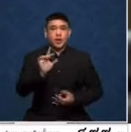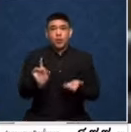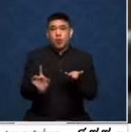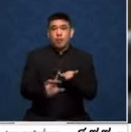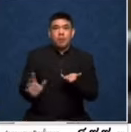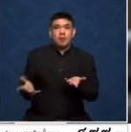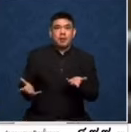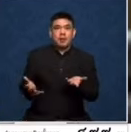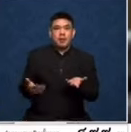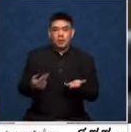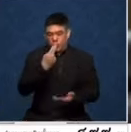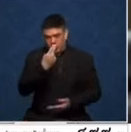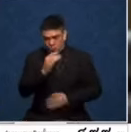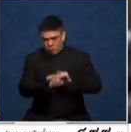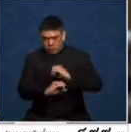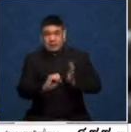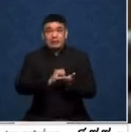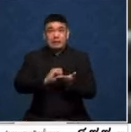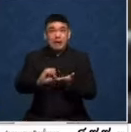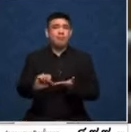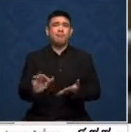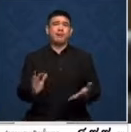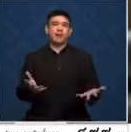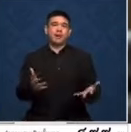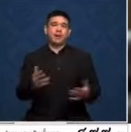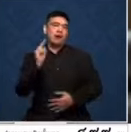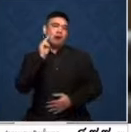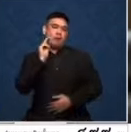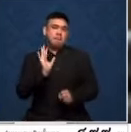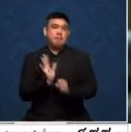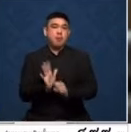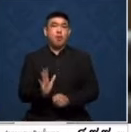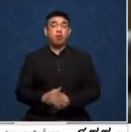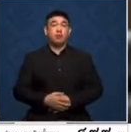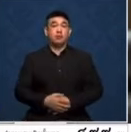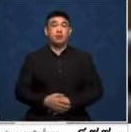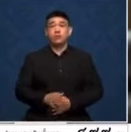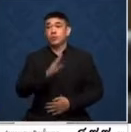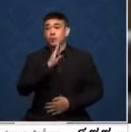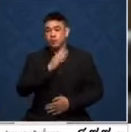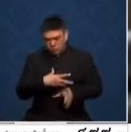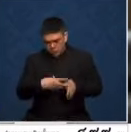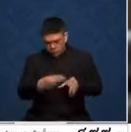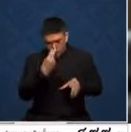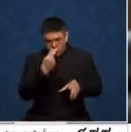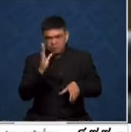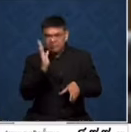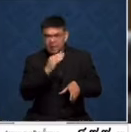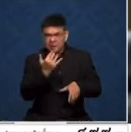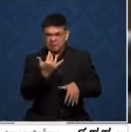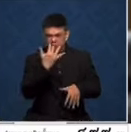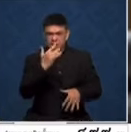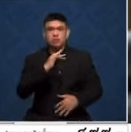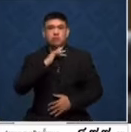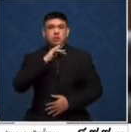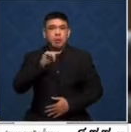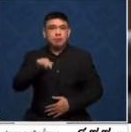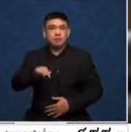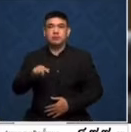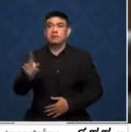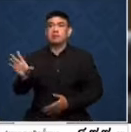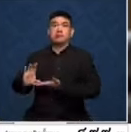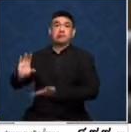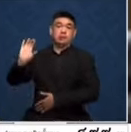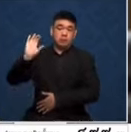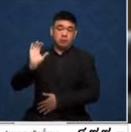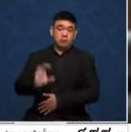แล้วก็มีเสถียรภาพน้ำที่ใช้อยู่ก็ไม่พอค่ะที่สำคัญทั้งขุ่นทั้งเหม็นค่ะจึงใครขอสำนักงบประมาณ